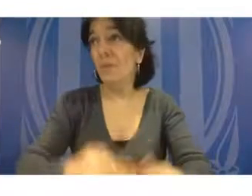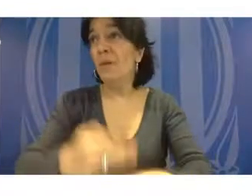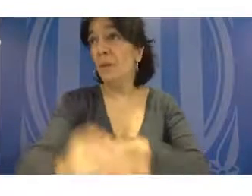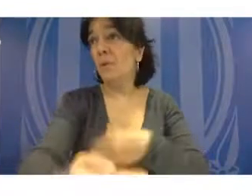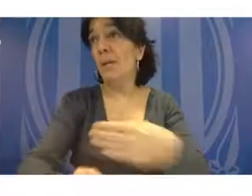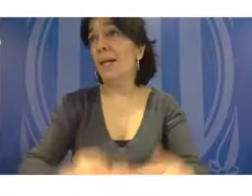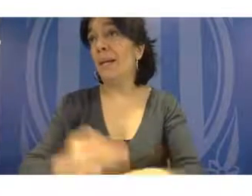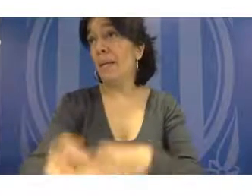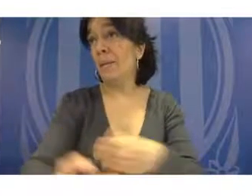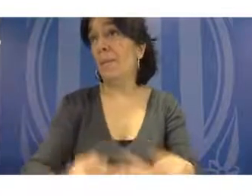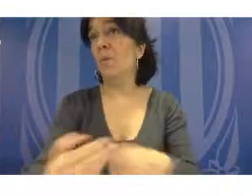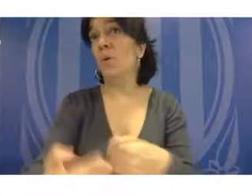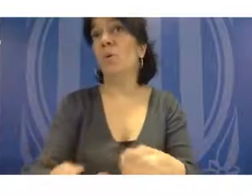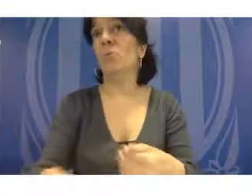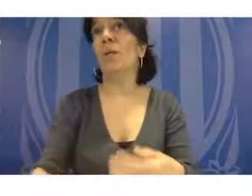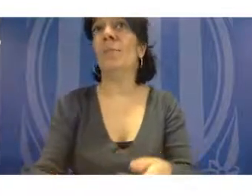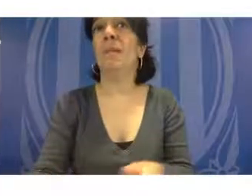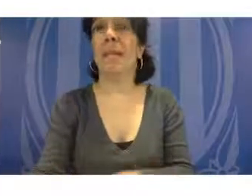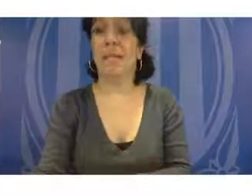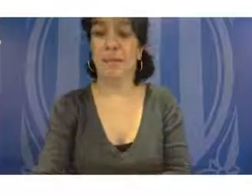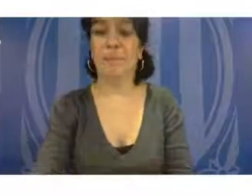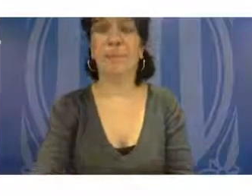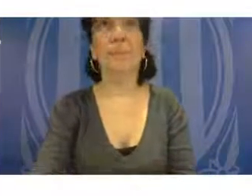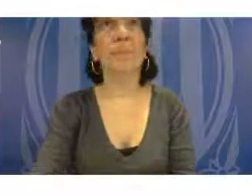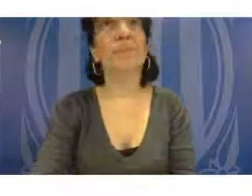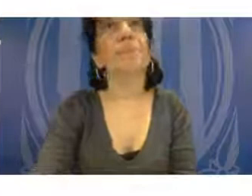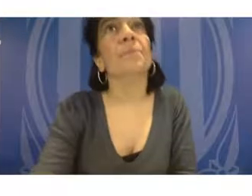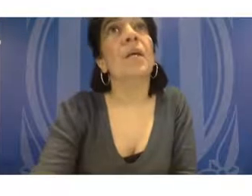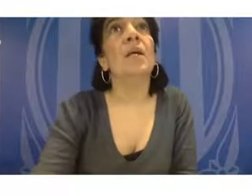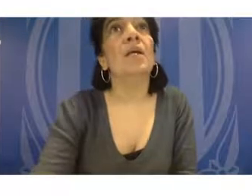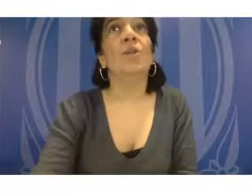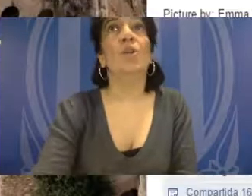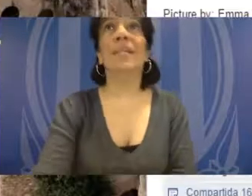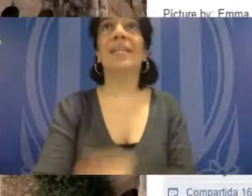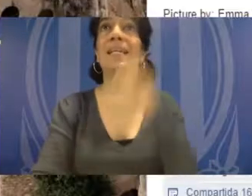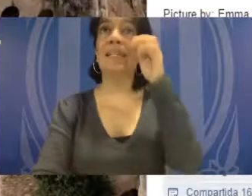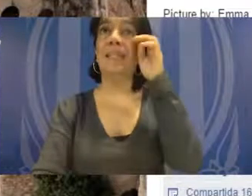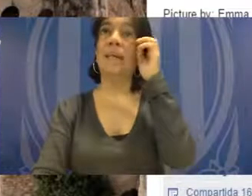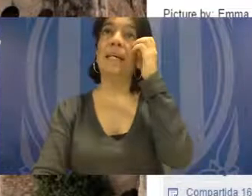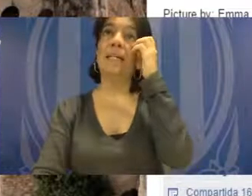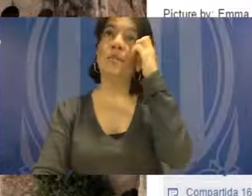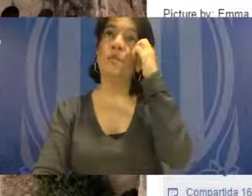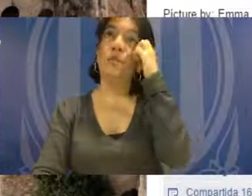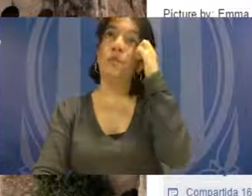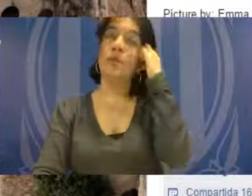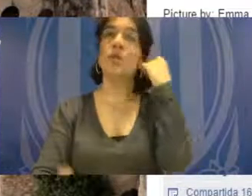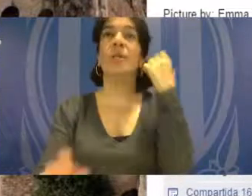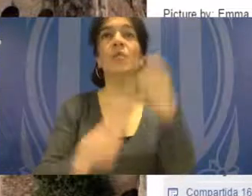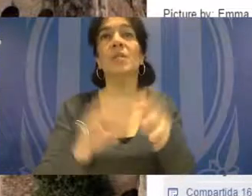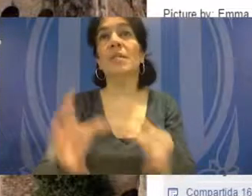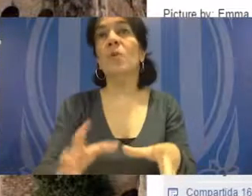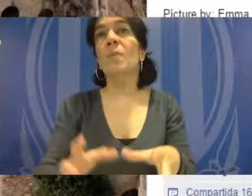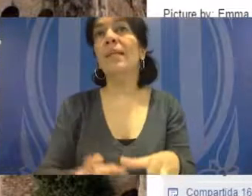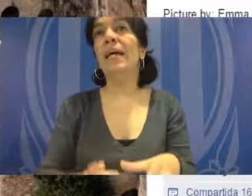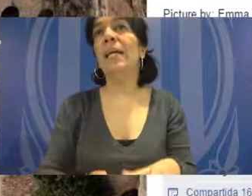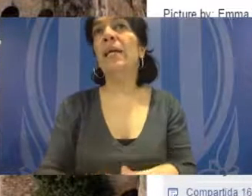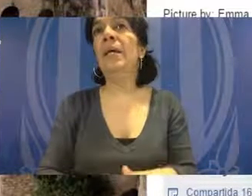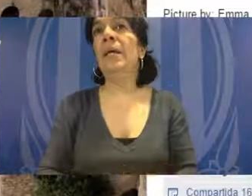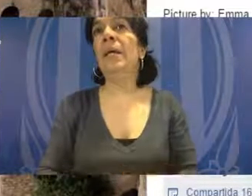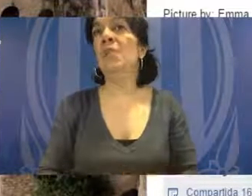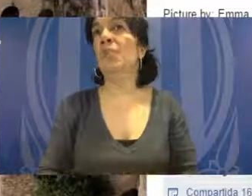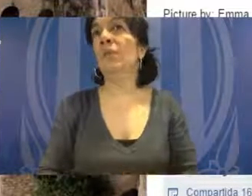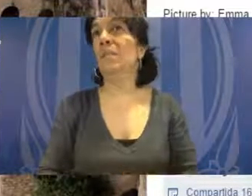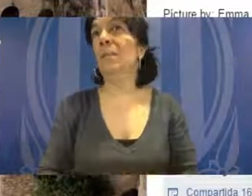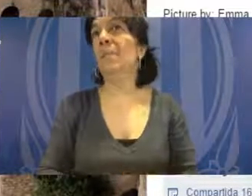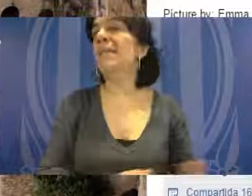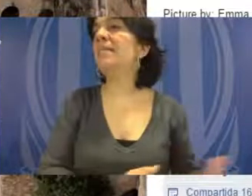fem d'una manera també molt, molt immediata. Totes aquestes temàtiques que us proposo, o sigui, que us estic comentant,